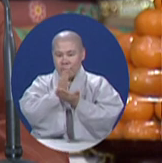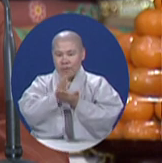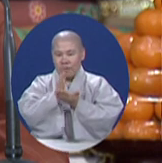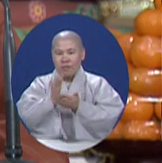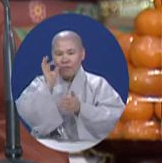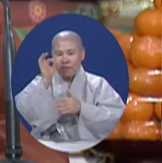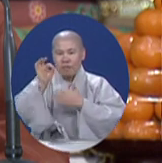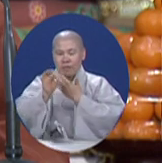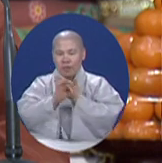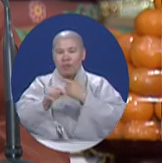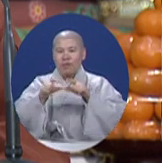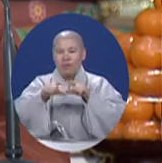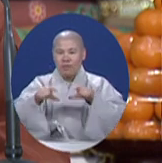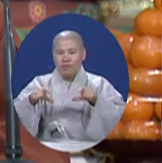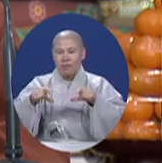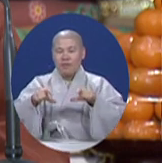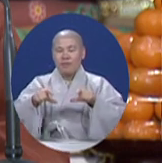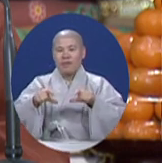보통 이제